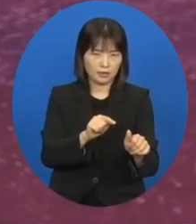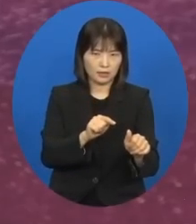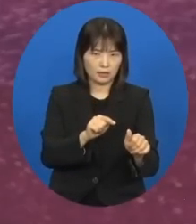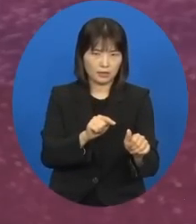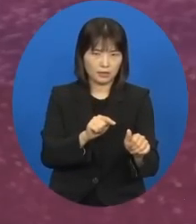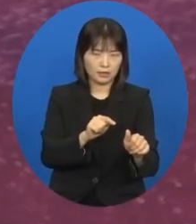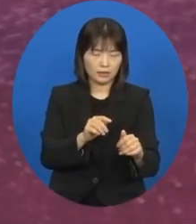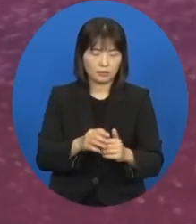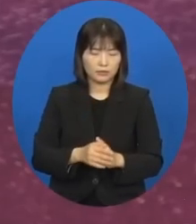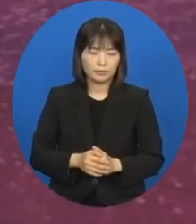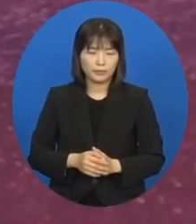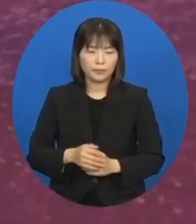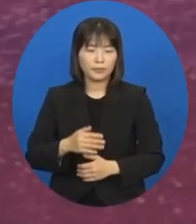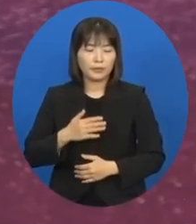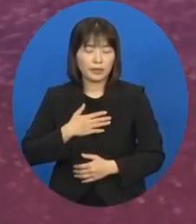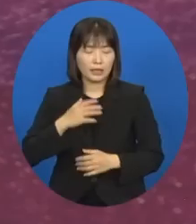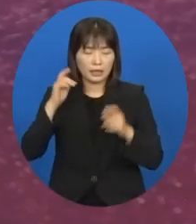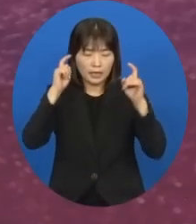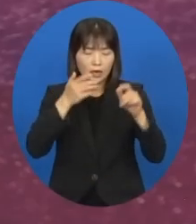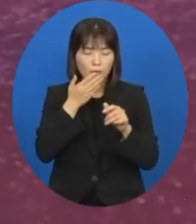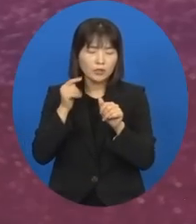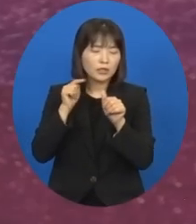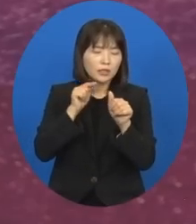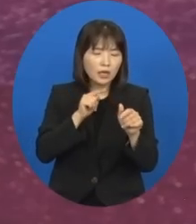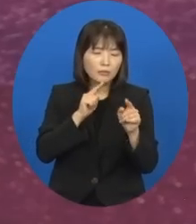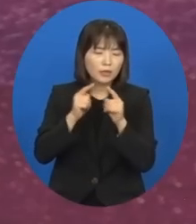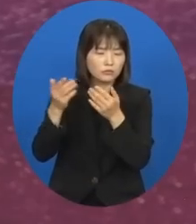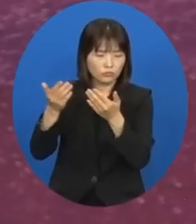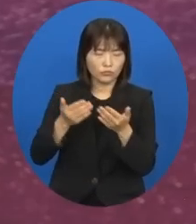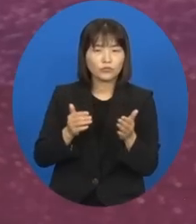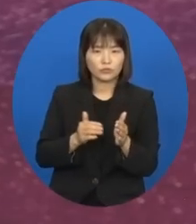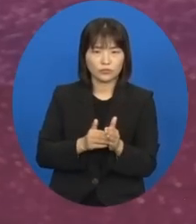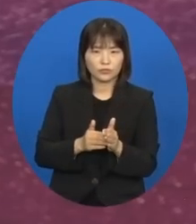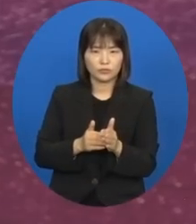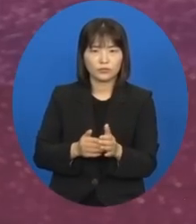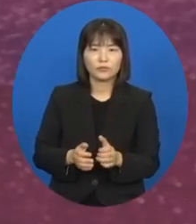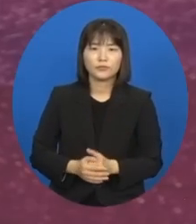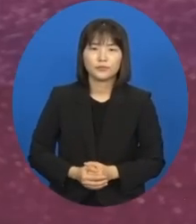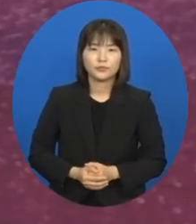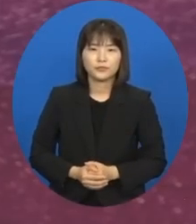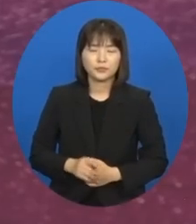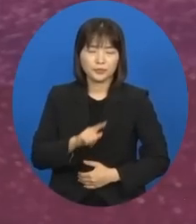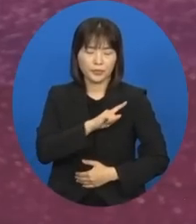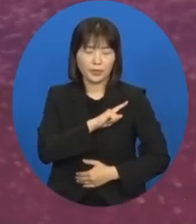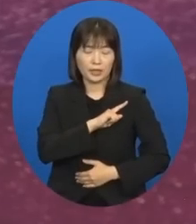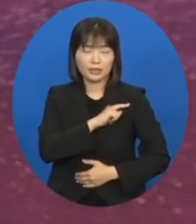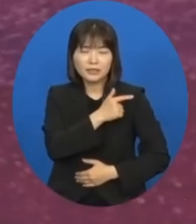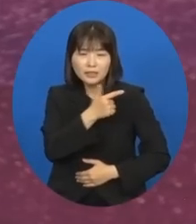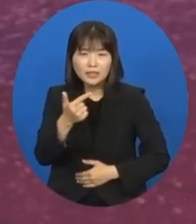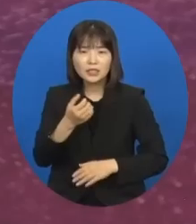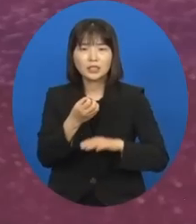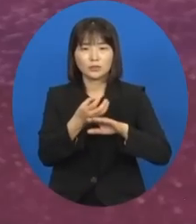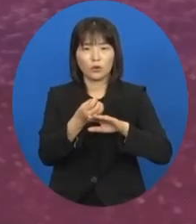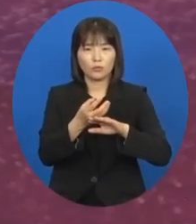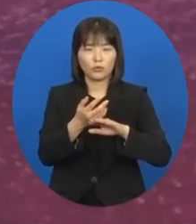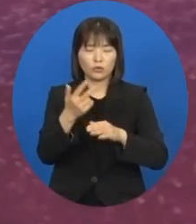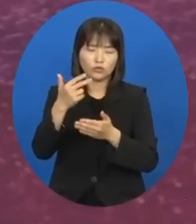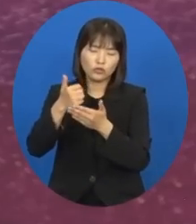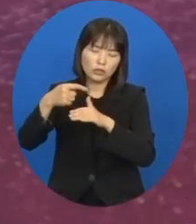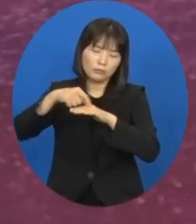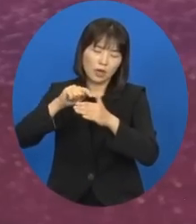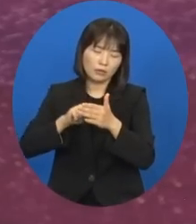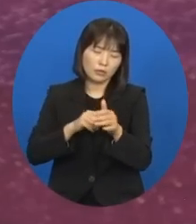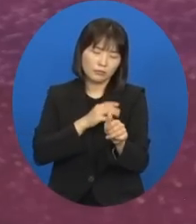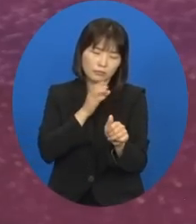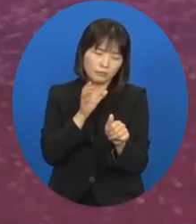내 양을 먹이라 그런 말씀을 하셨습니다 가장 큰 봄을 주님의 마음을